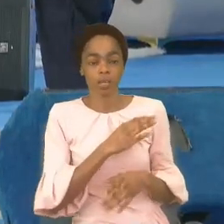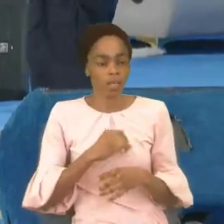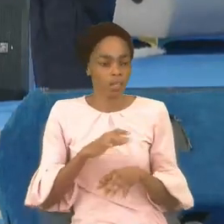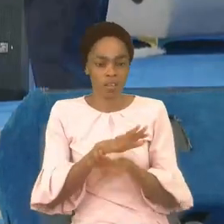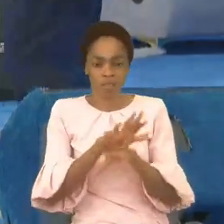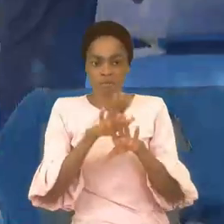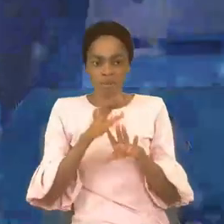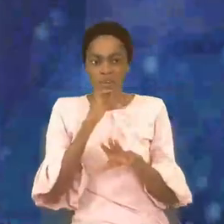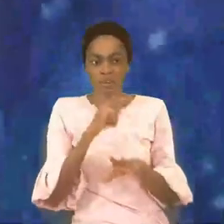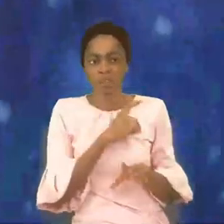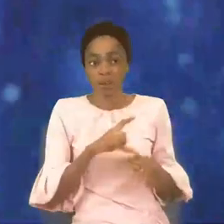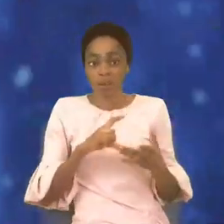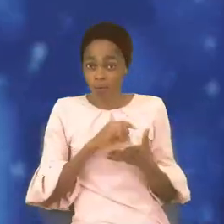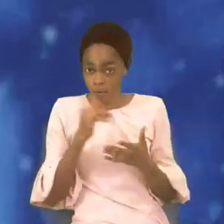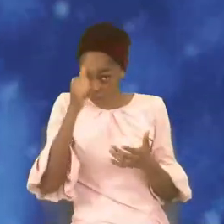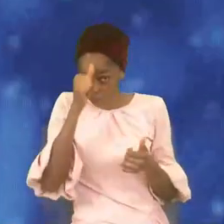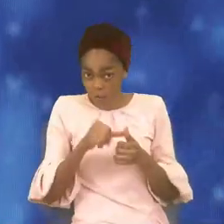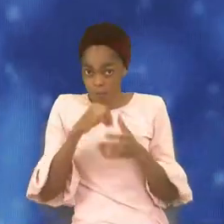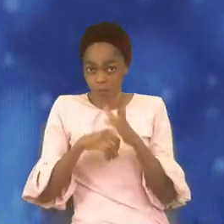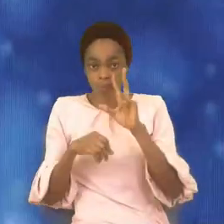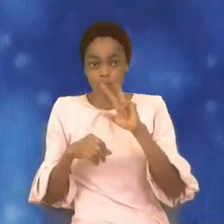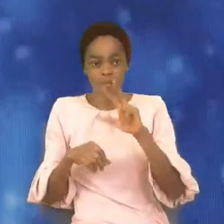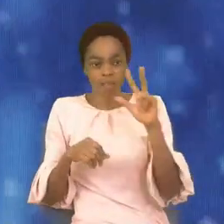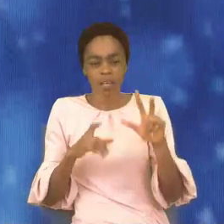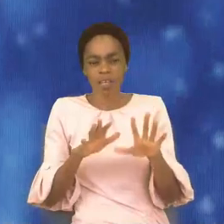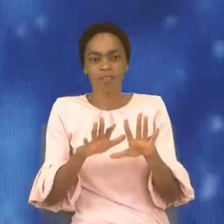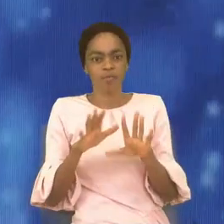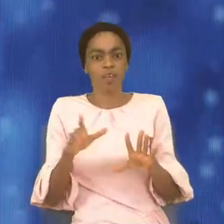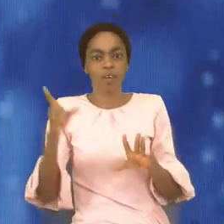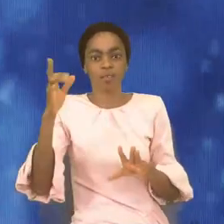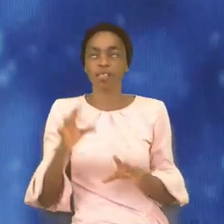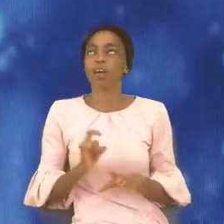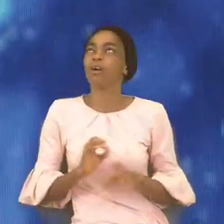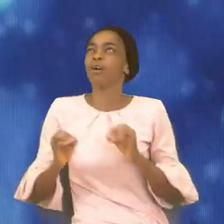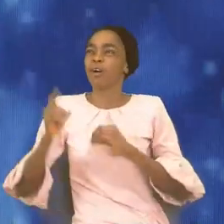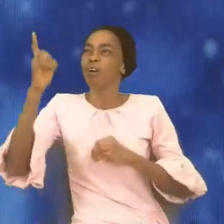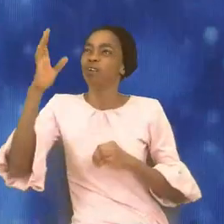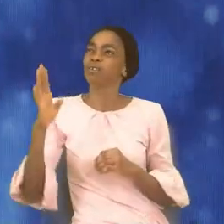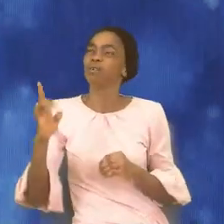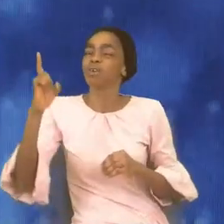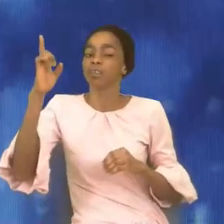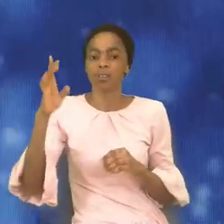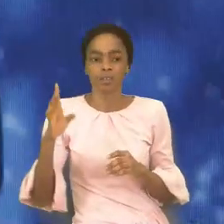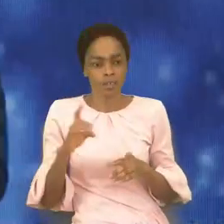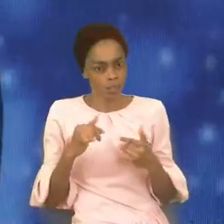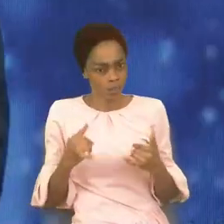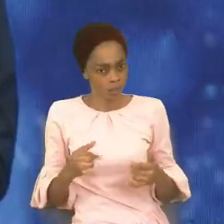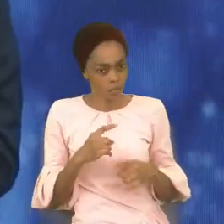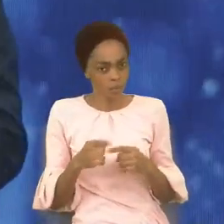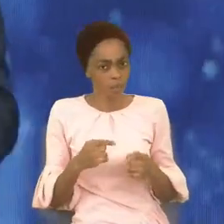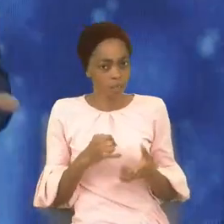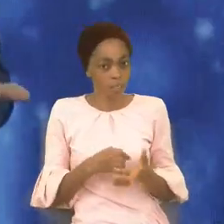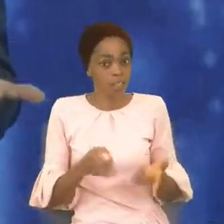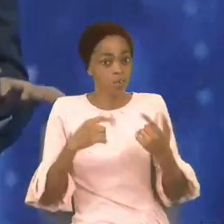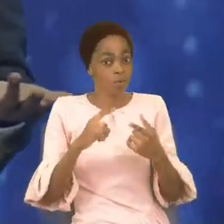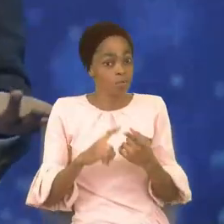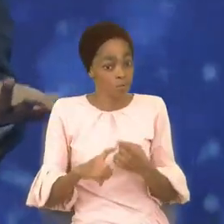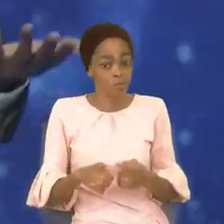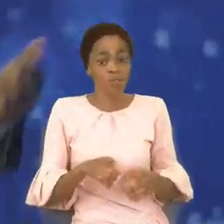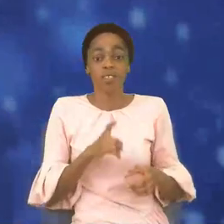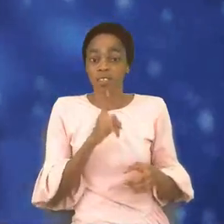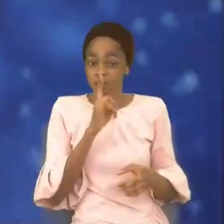Verset 33. Ils craignaient l'Éternel. Oh Dieu, oh Dieu, oh Dieu. Mais quand il s'agit de la